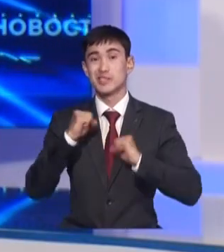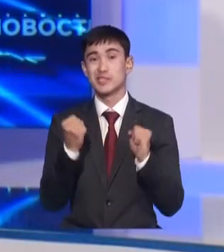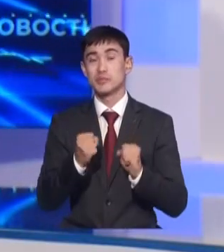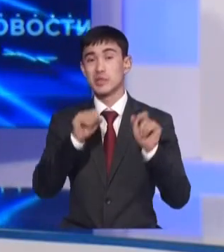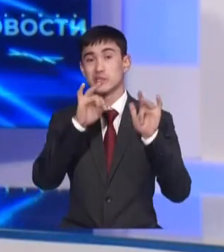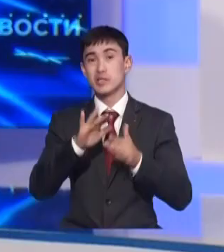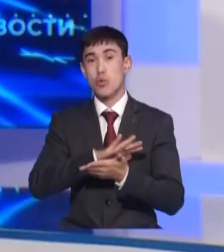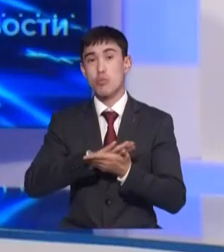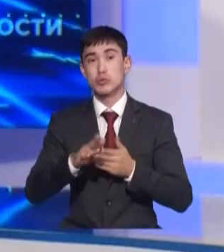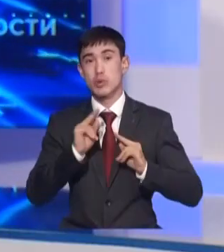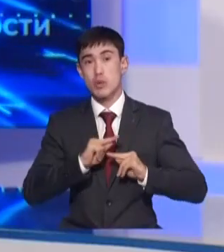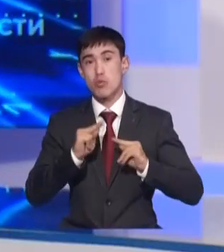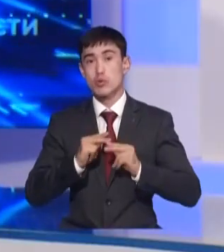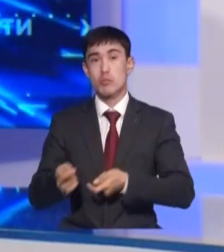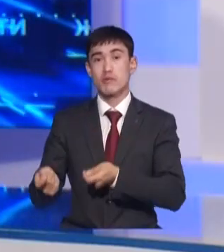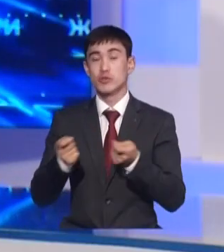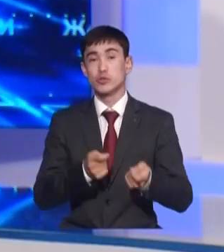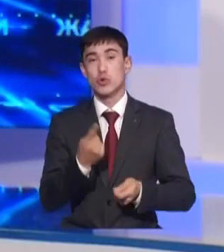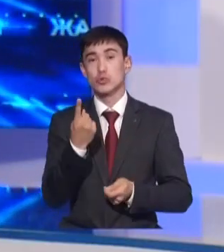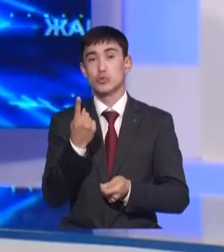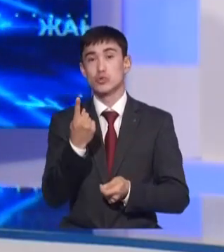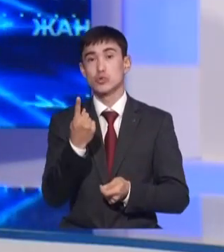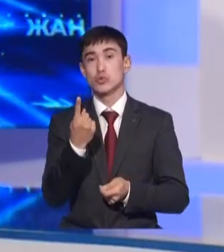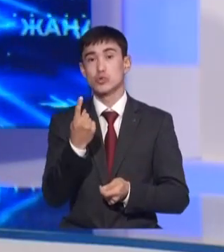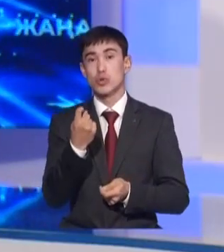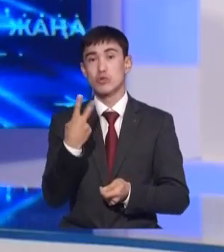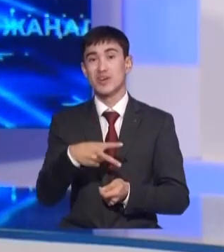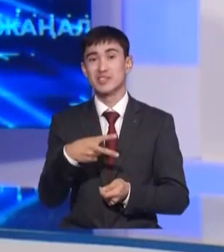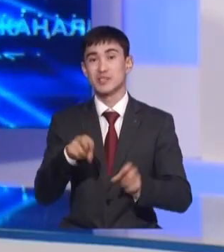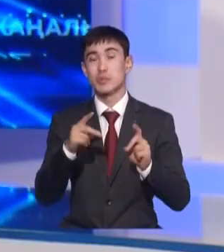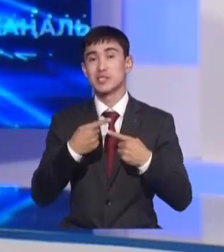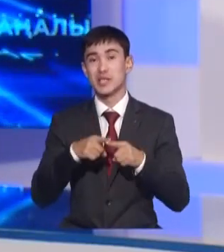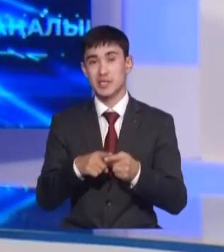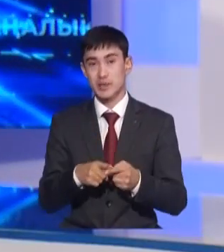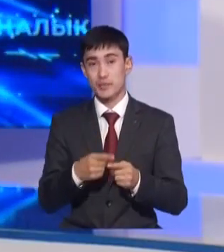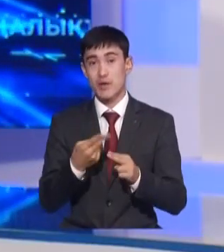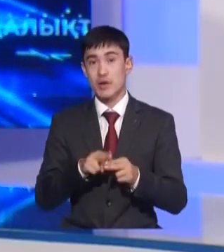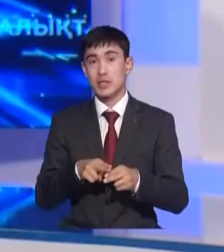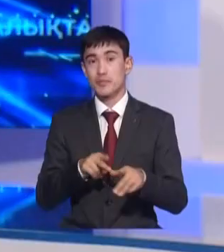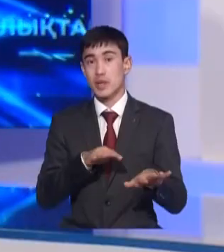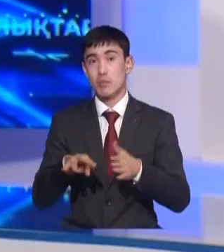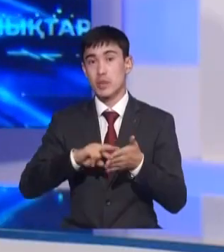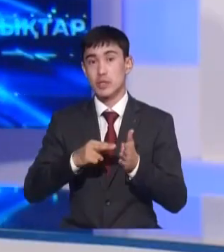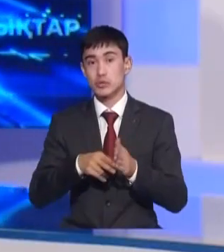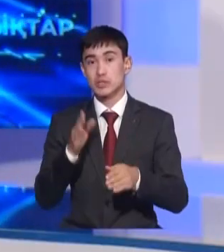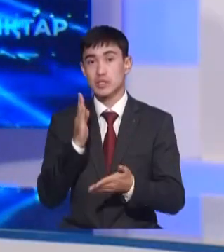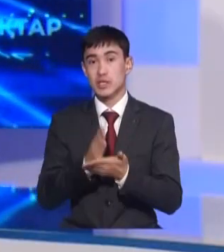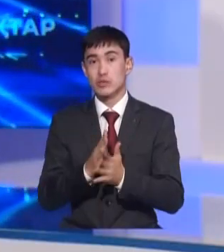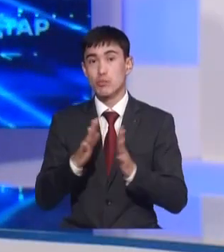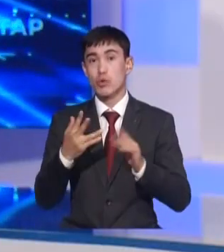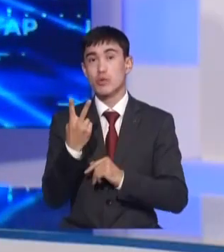зимним снегоуборочным работам будет привлечено около 120 единиц спецтехники. В этом деле